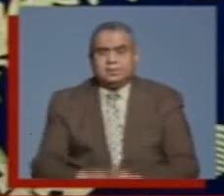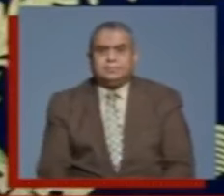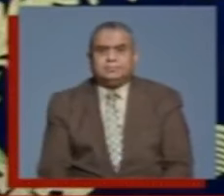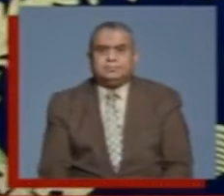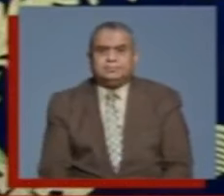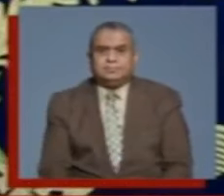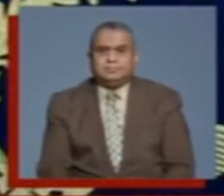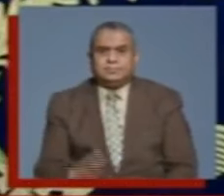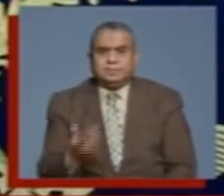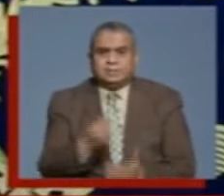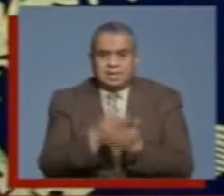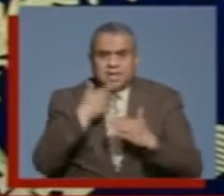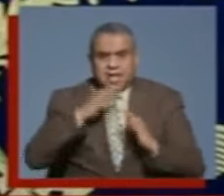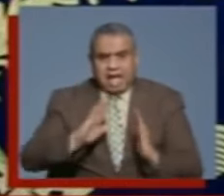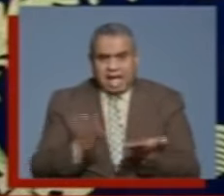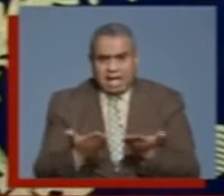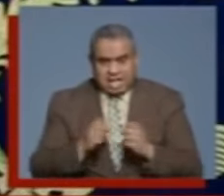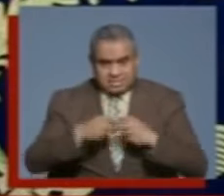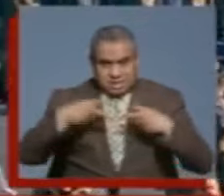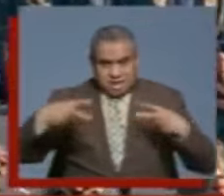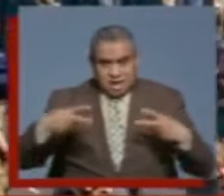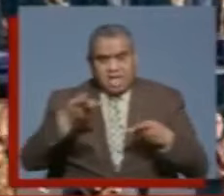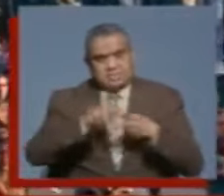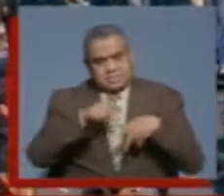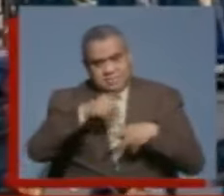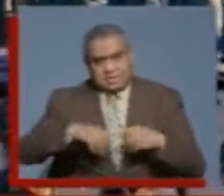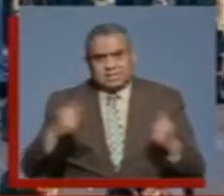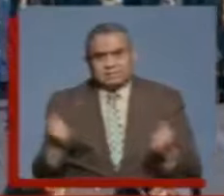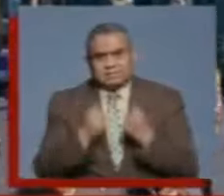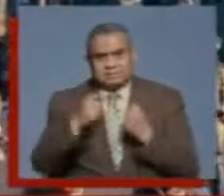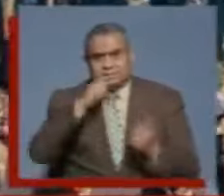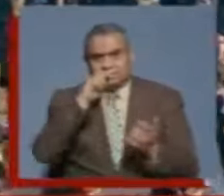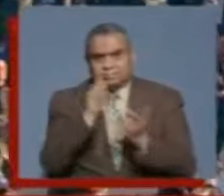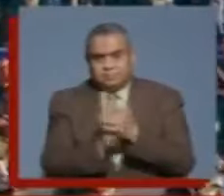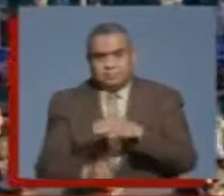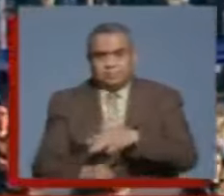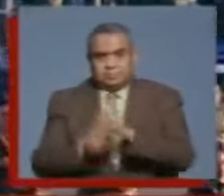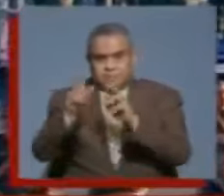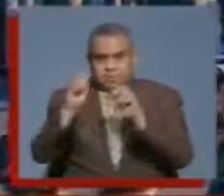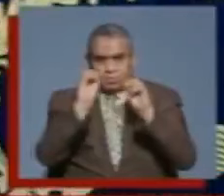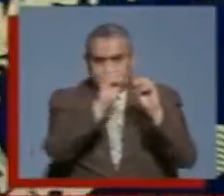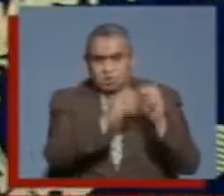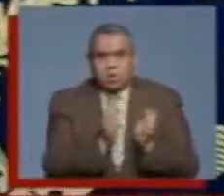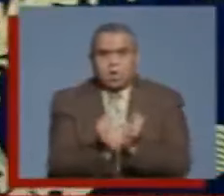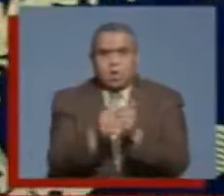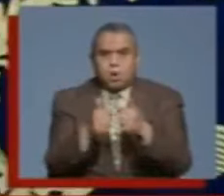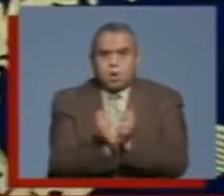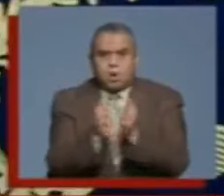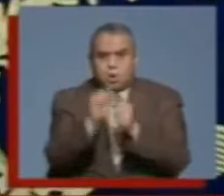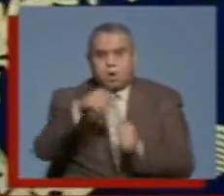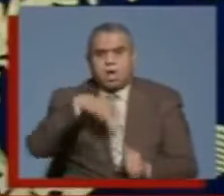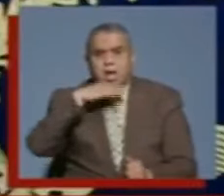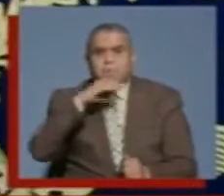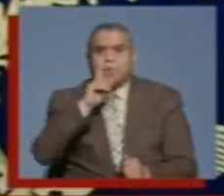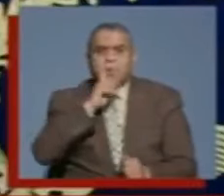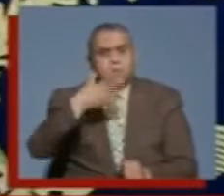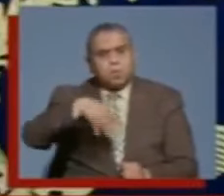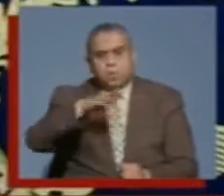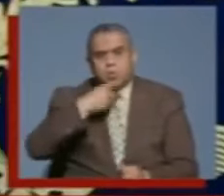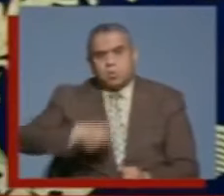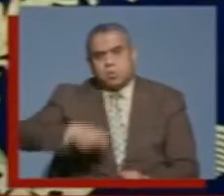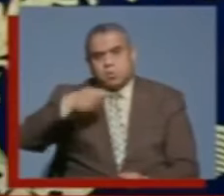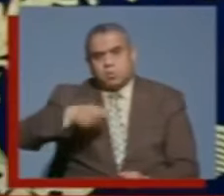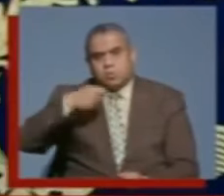من الاجازات يعني. مش هنسى ان انا اقول لكم من فضلكم بلغوا اسركم تحياتي وتهنئتي